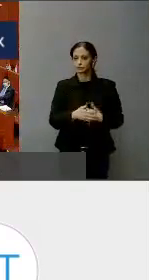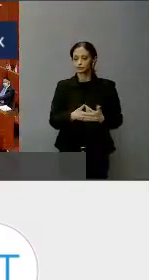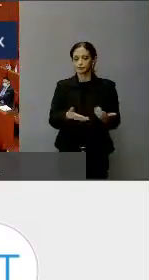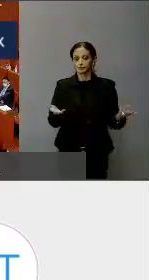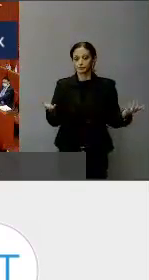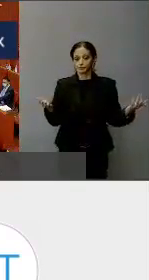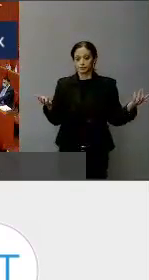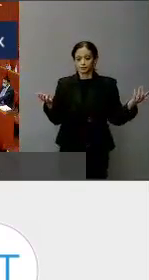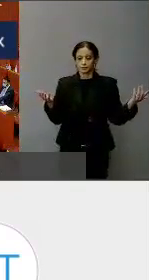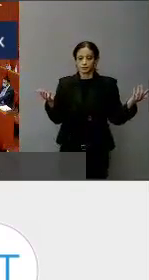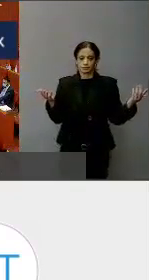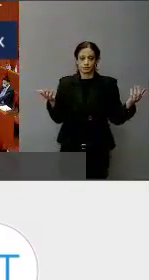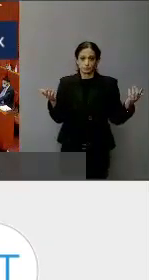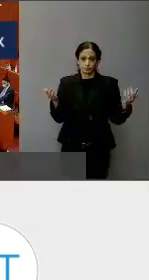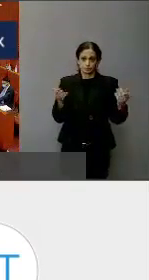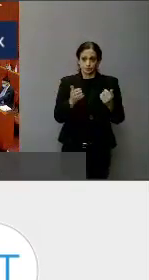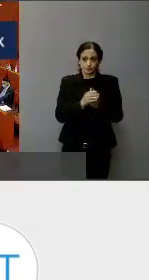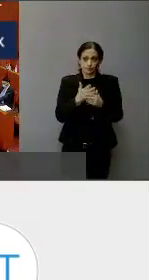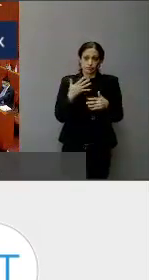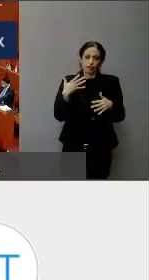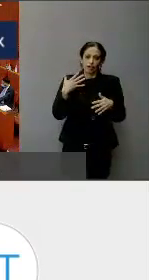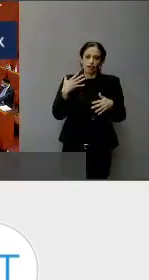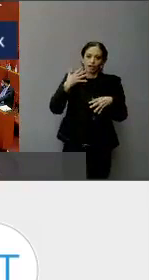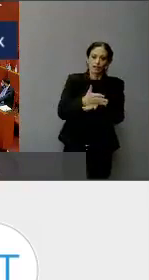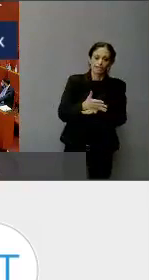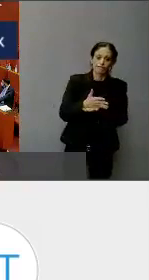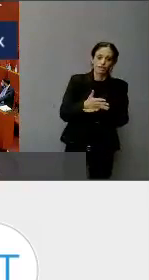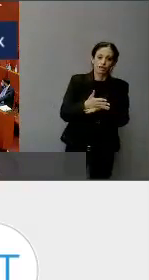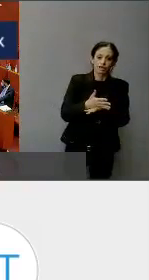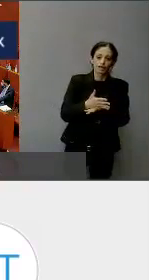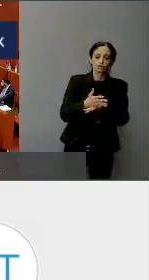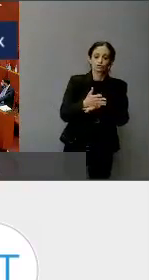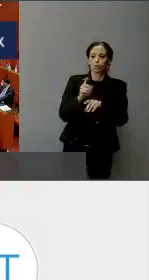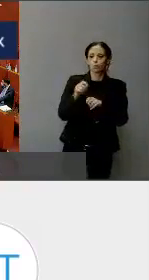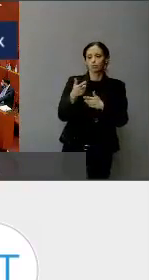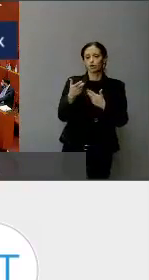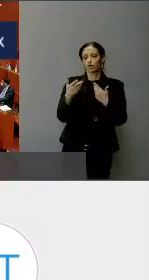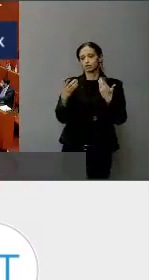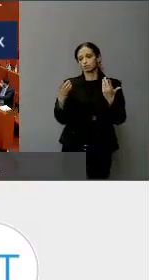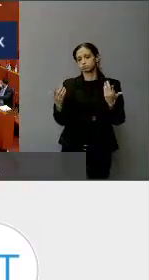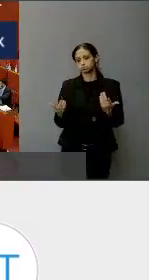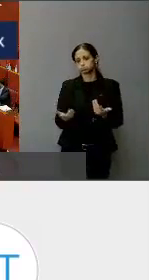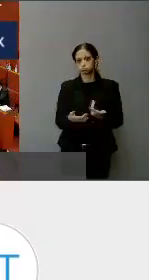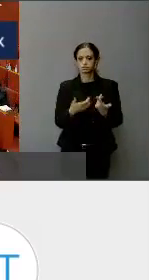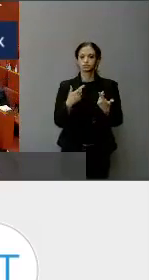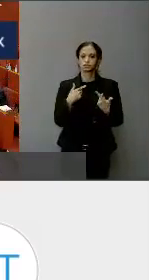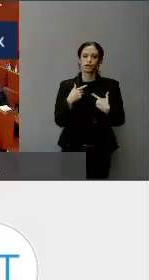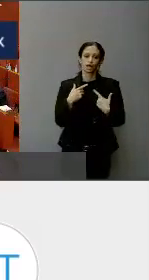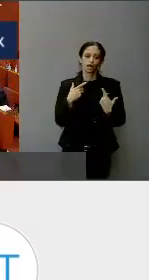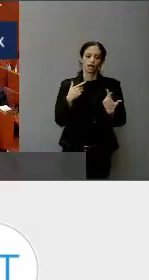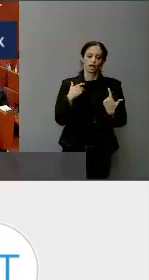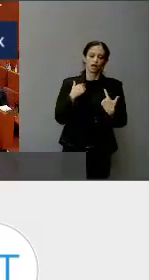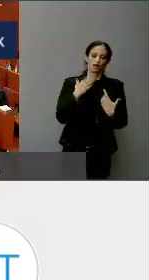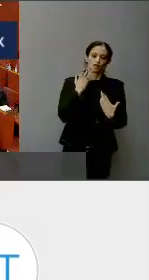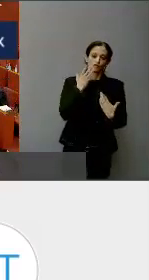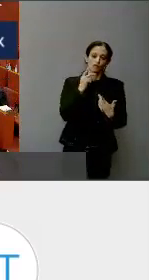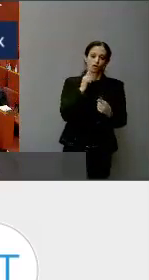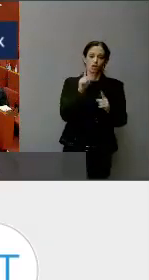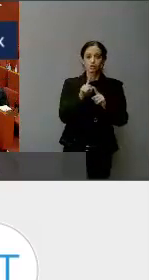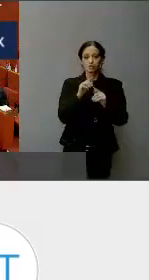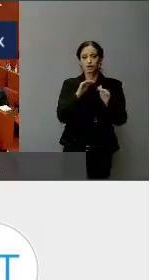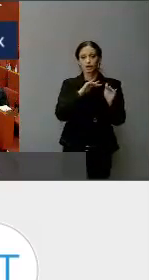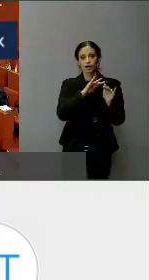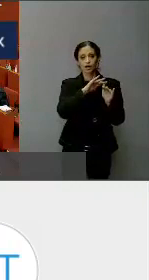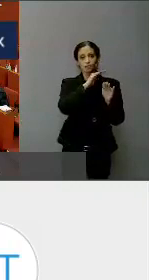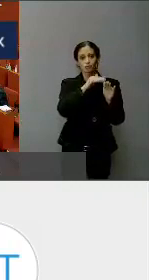questo intervento un po bucolico mi verrebbe da girare lo sguardo alle alture di genova e